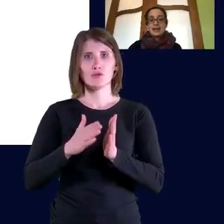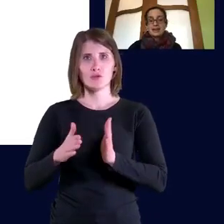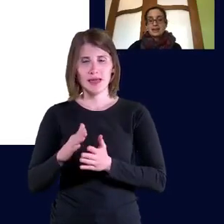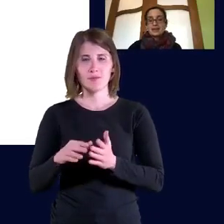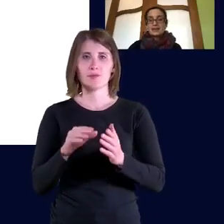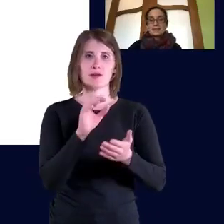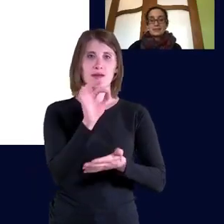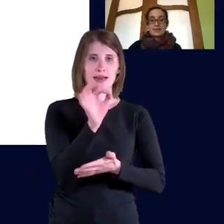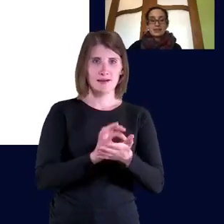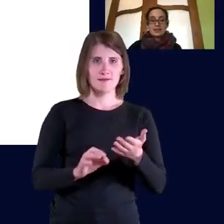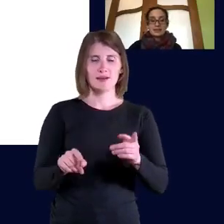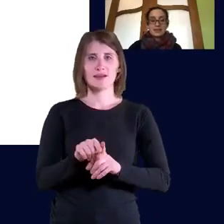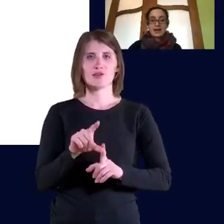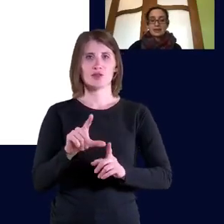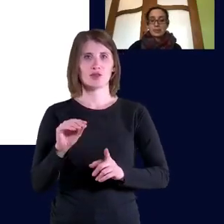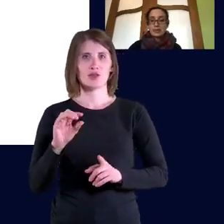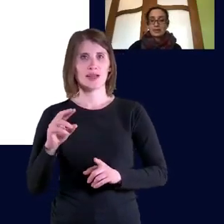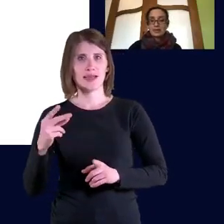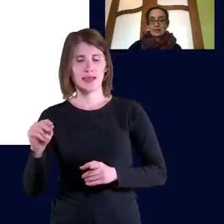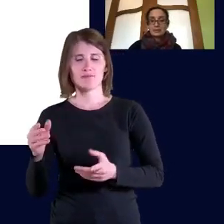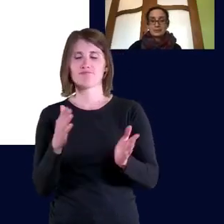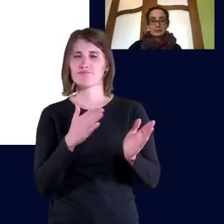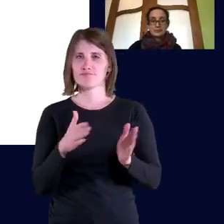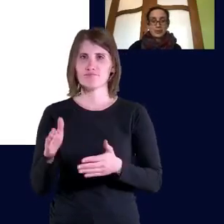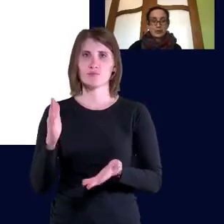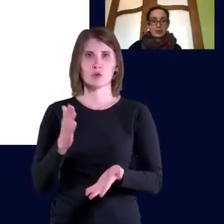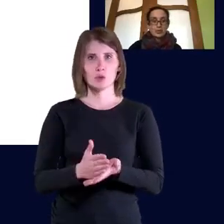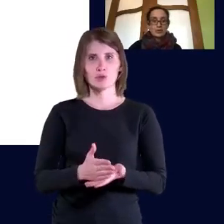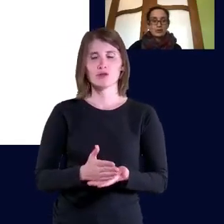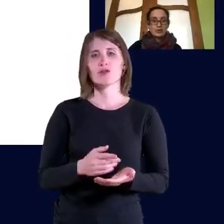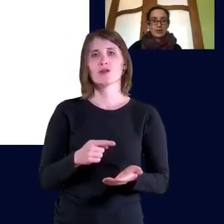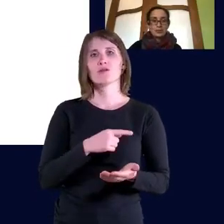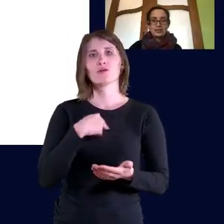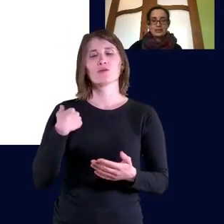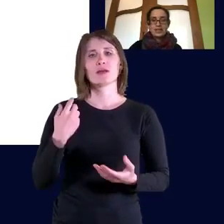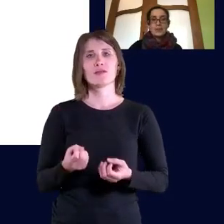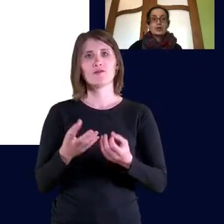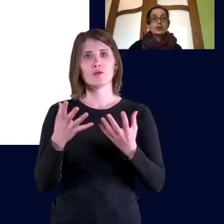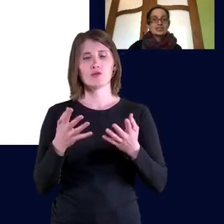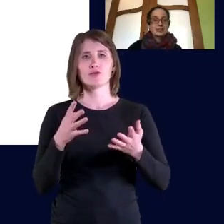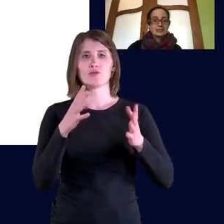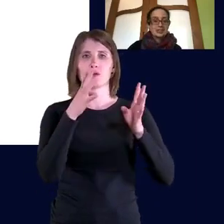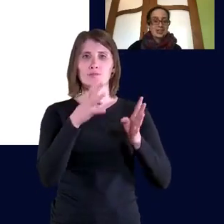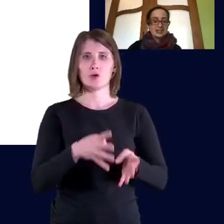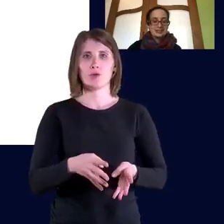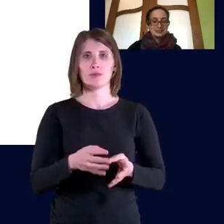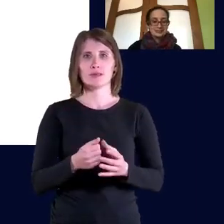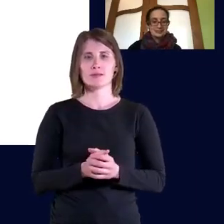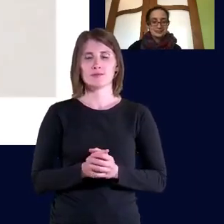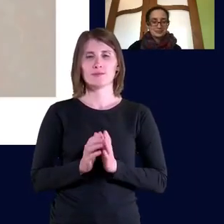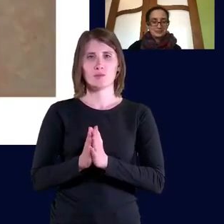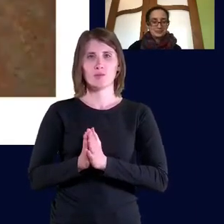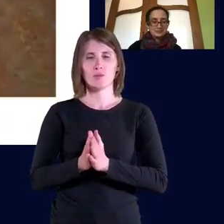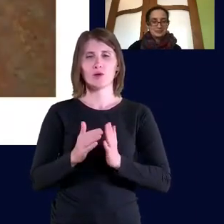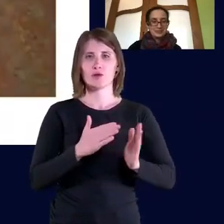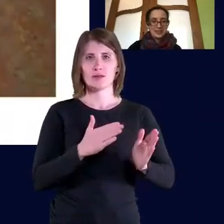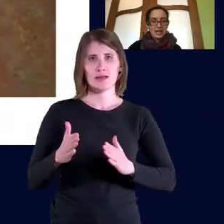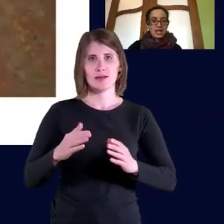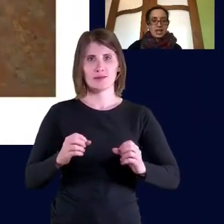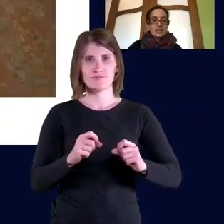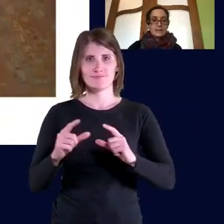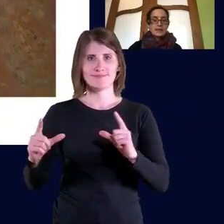legendę z Martą tworzymy oczywiście opis proszę następny slajd